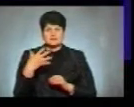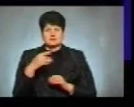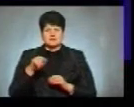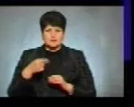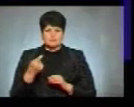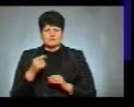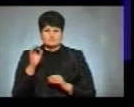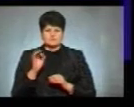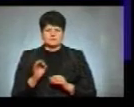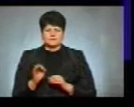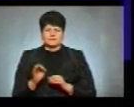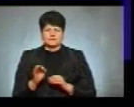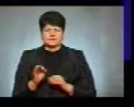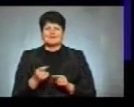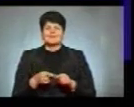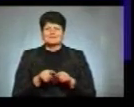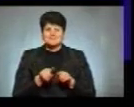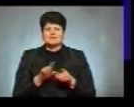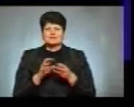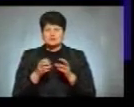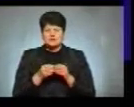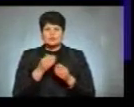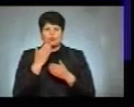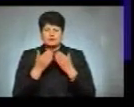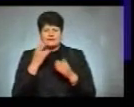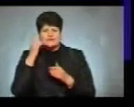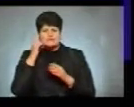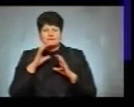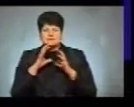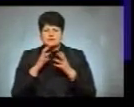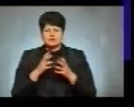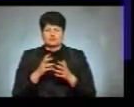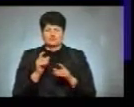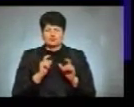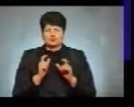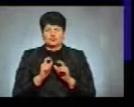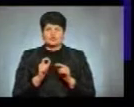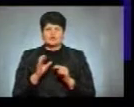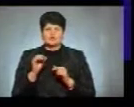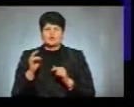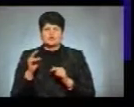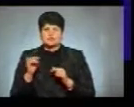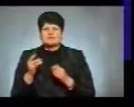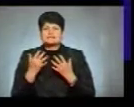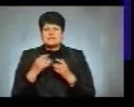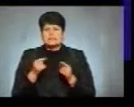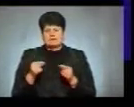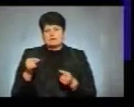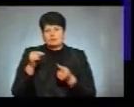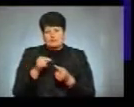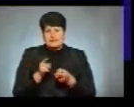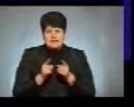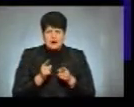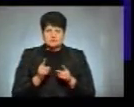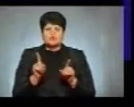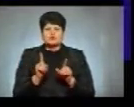25,4% респондентів. Такі результати опитування Київського міжнародного інституту соціології. Наскільки відповідають оприлюднені результати реальності